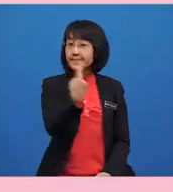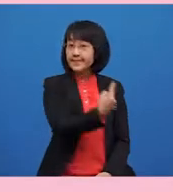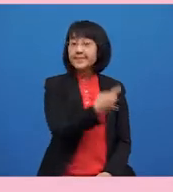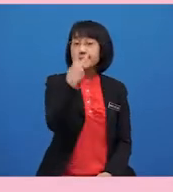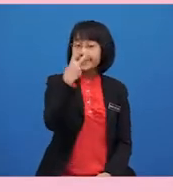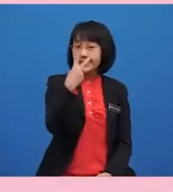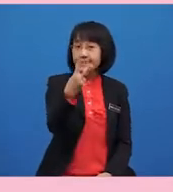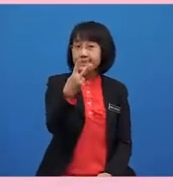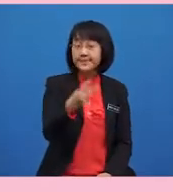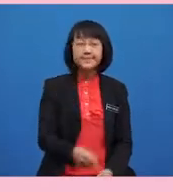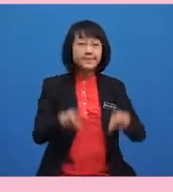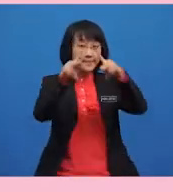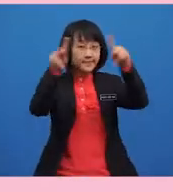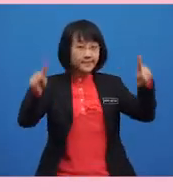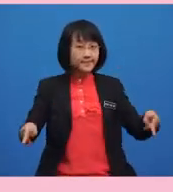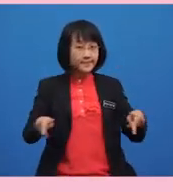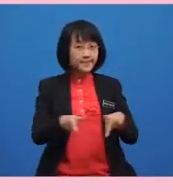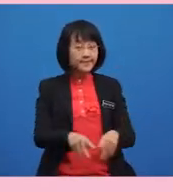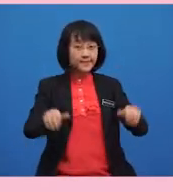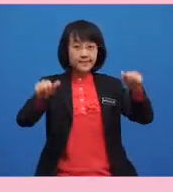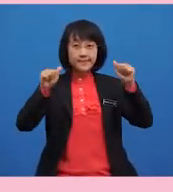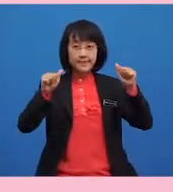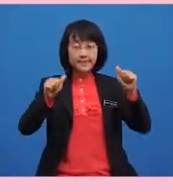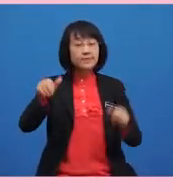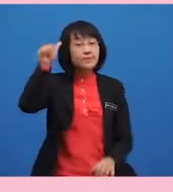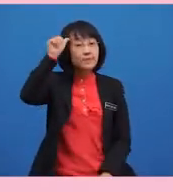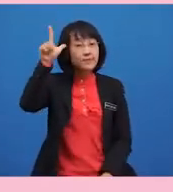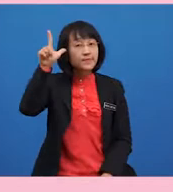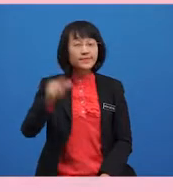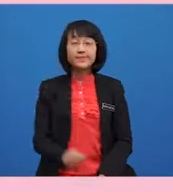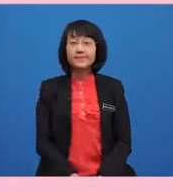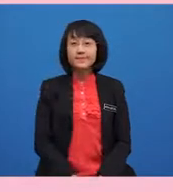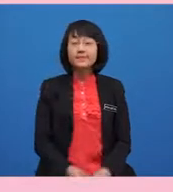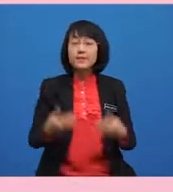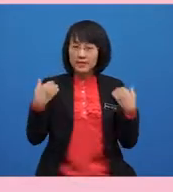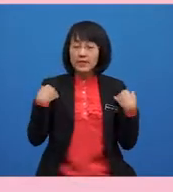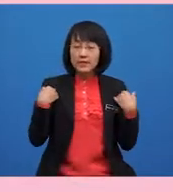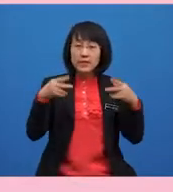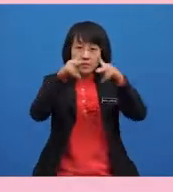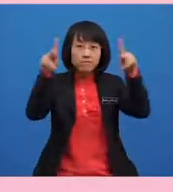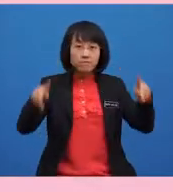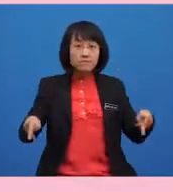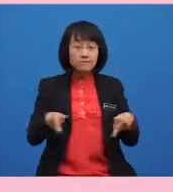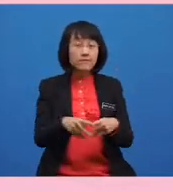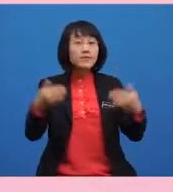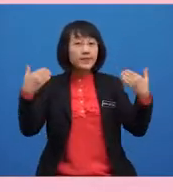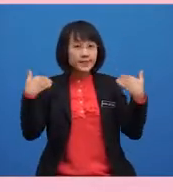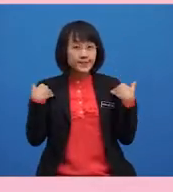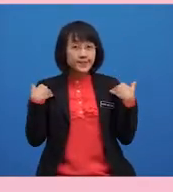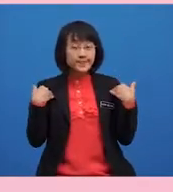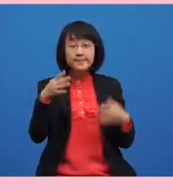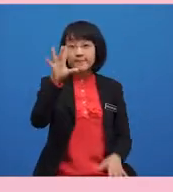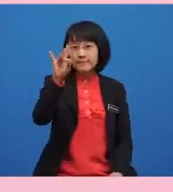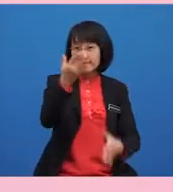Kita lihat pula poster yang dipegang oleh Ali. Adakah poster itu